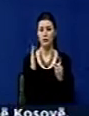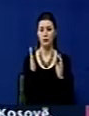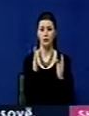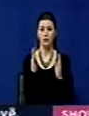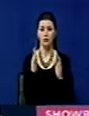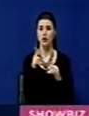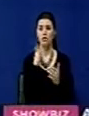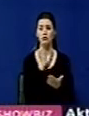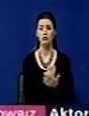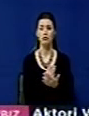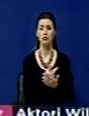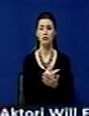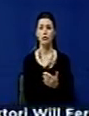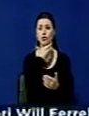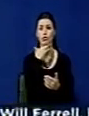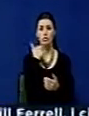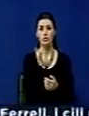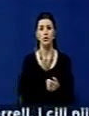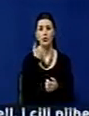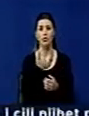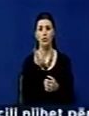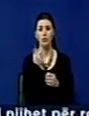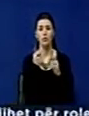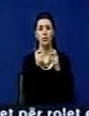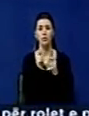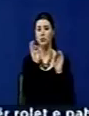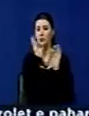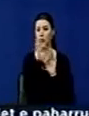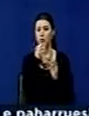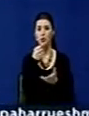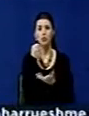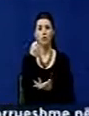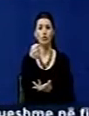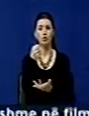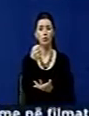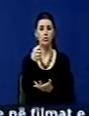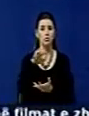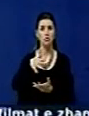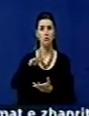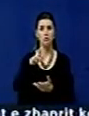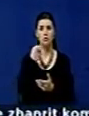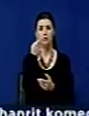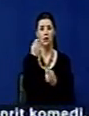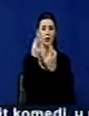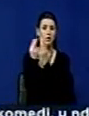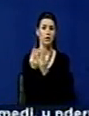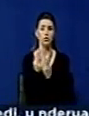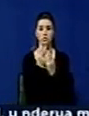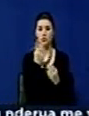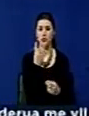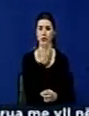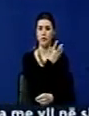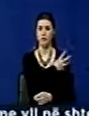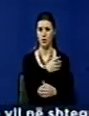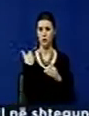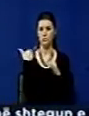2015 ka pasur për çdo vit pak ndryshime sa i përket buxhetit. Buxheti ka qenë pak a shumë i njëjtë këto 4 vitet e